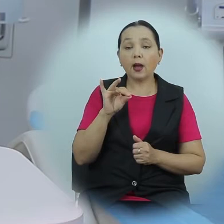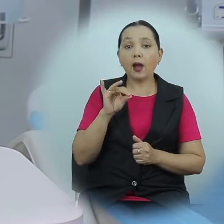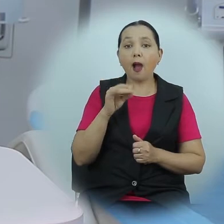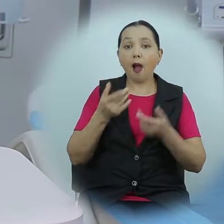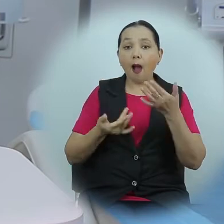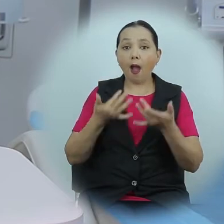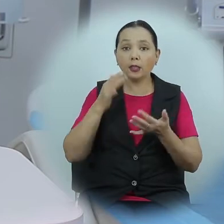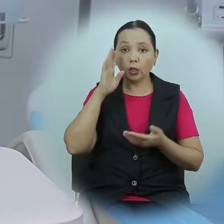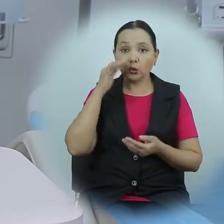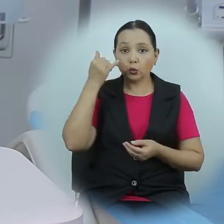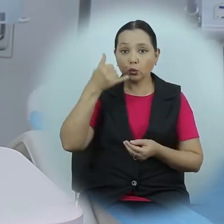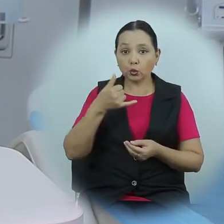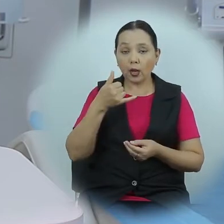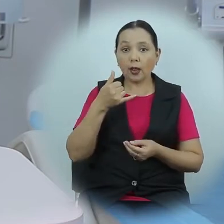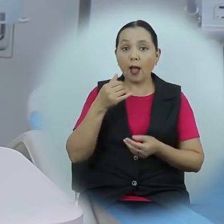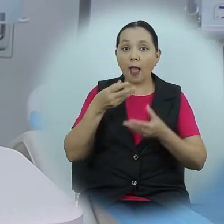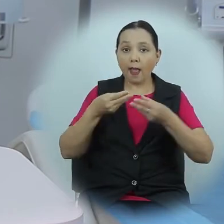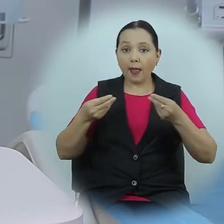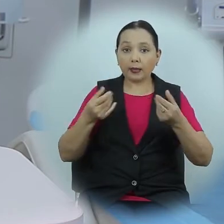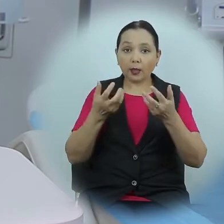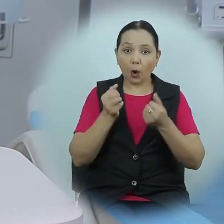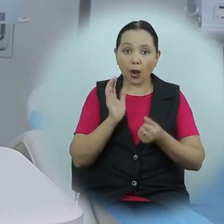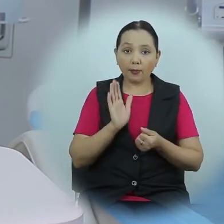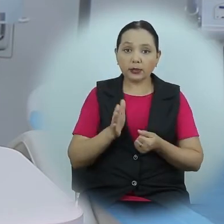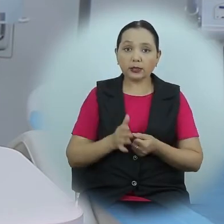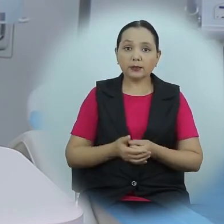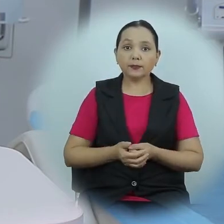бураге қайнаген су салып, ертіп оламыз.